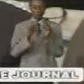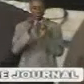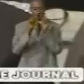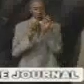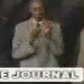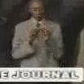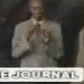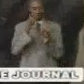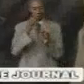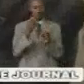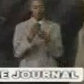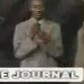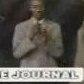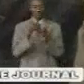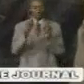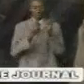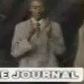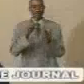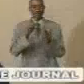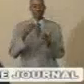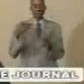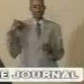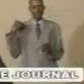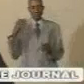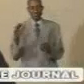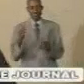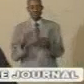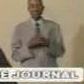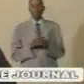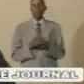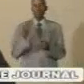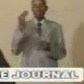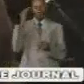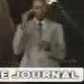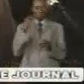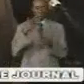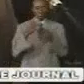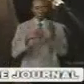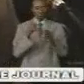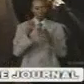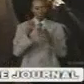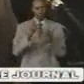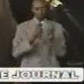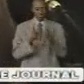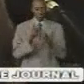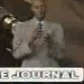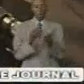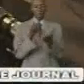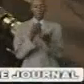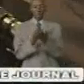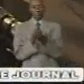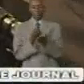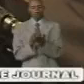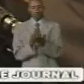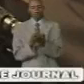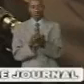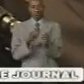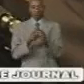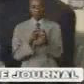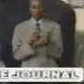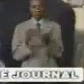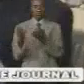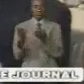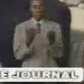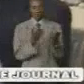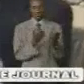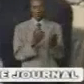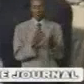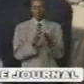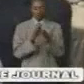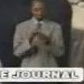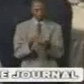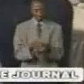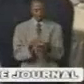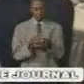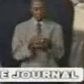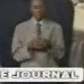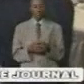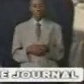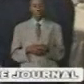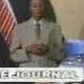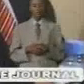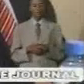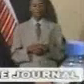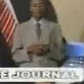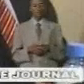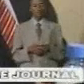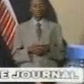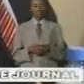publique. Étaient présents à cette rencontre les ministres de la fonction publique, de l'économie et celui des transports. Le ministre du Plan, président